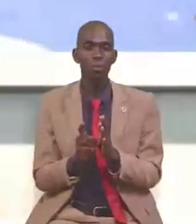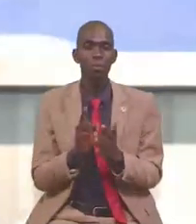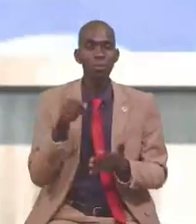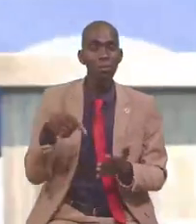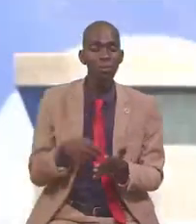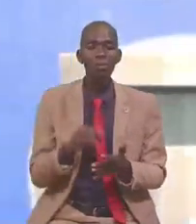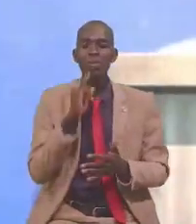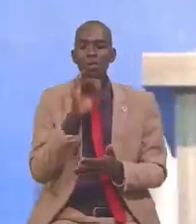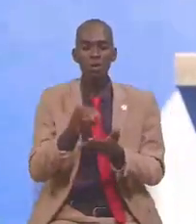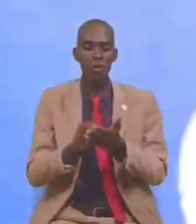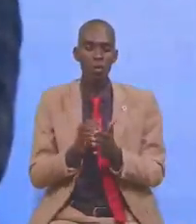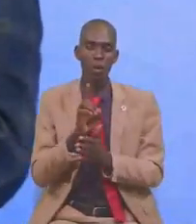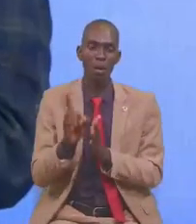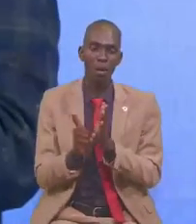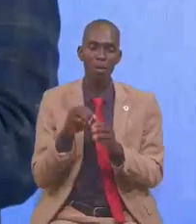Voici votre heure.